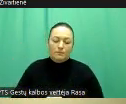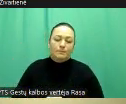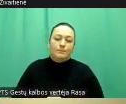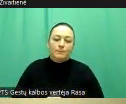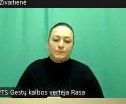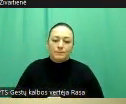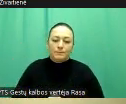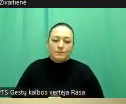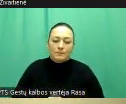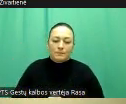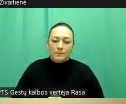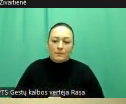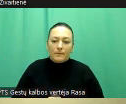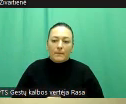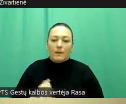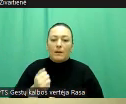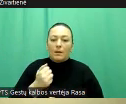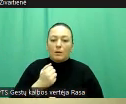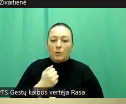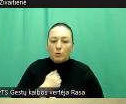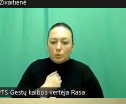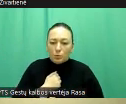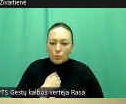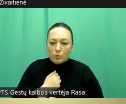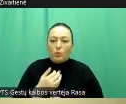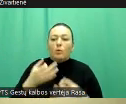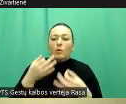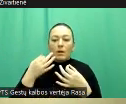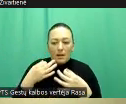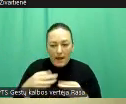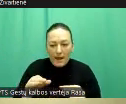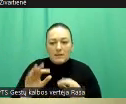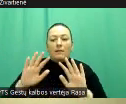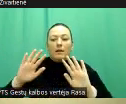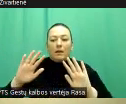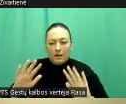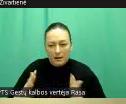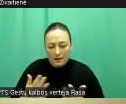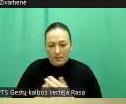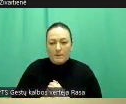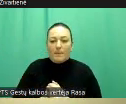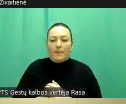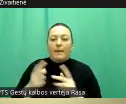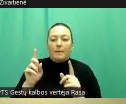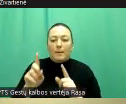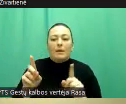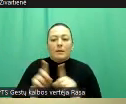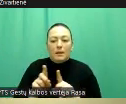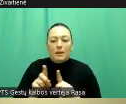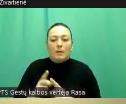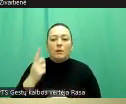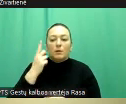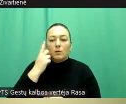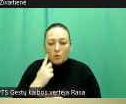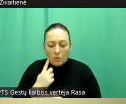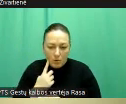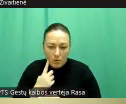Kaip jie mokys turinį, tai jie turi laisvę dėl to, kaip. Bet be abejo, jie nori,